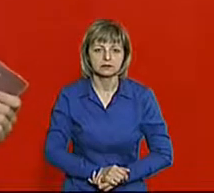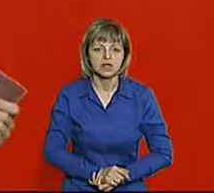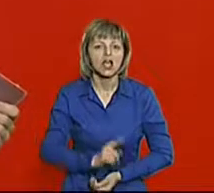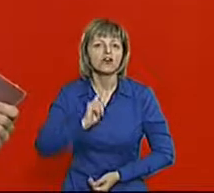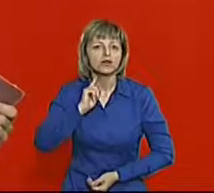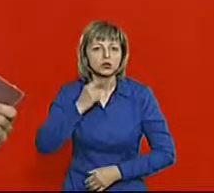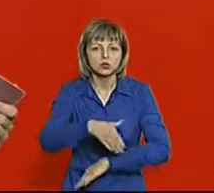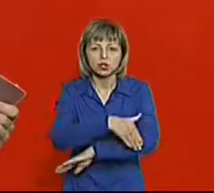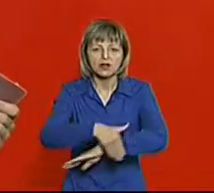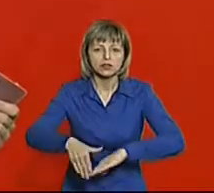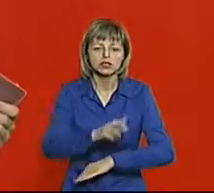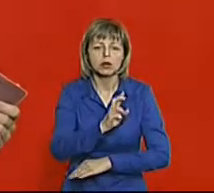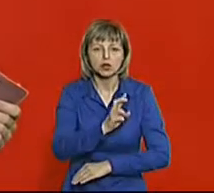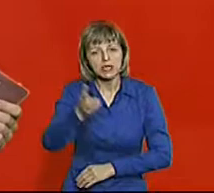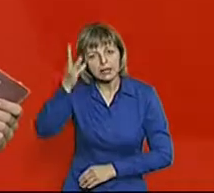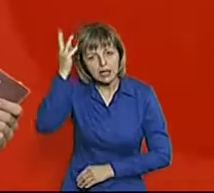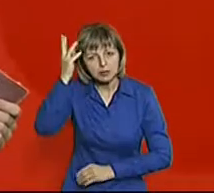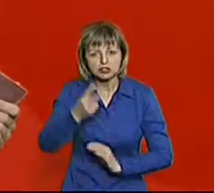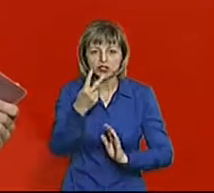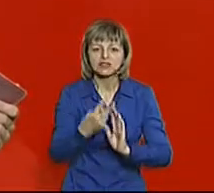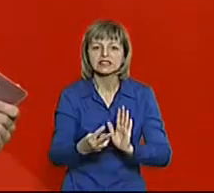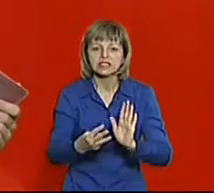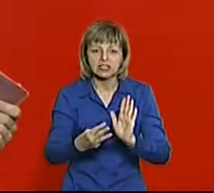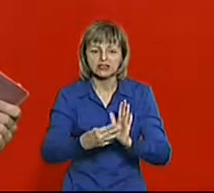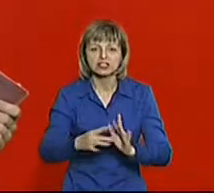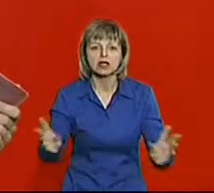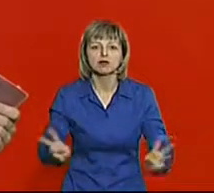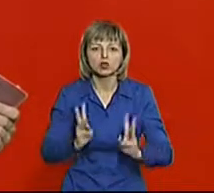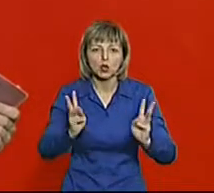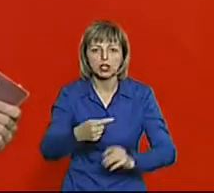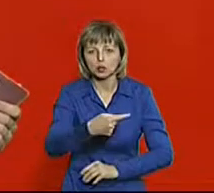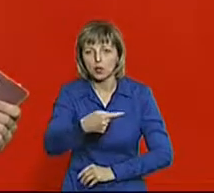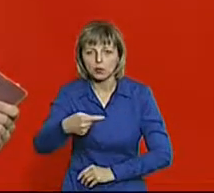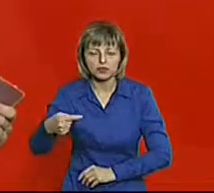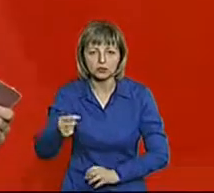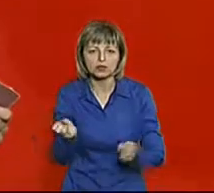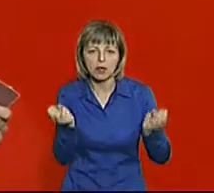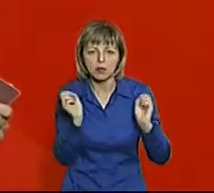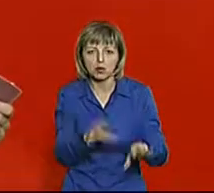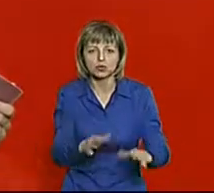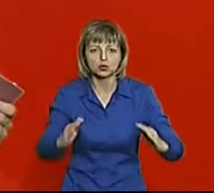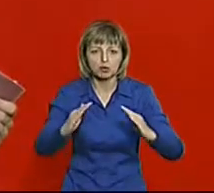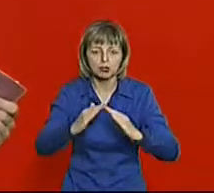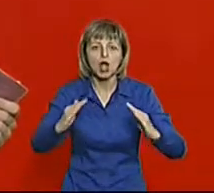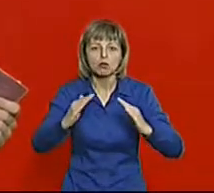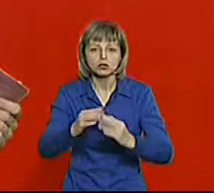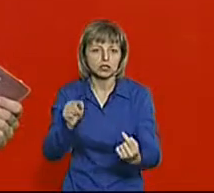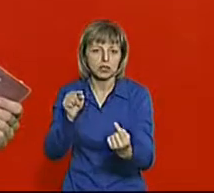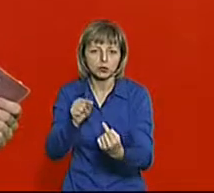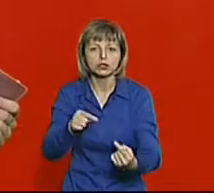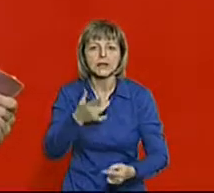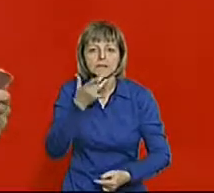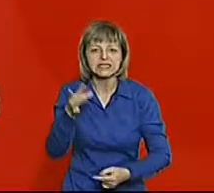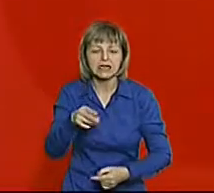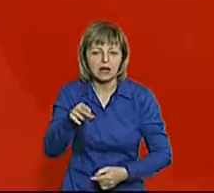У Луцьку на вулиці Богдана Хмельницького, 28, згоріла одноповерхова покинута будівля. Будинок навпроти міської